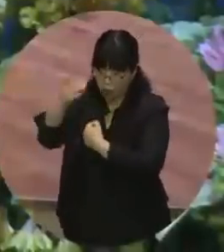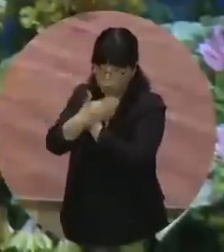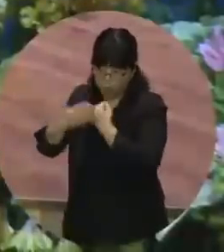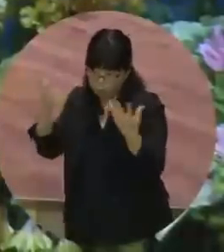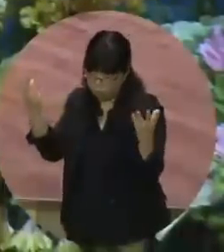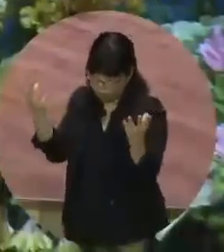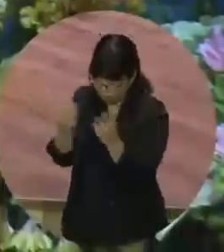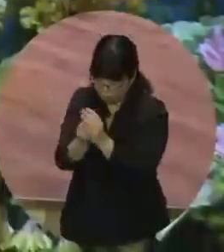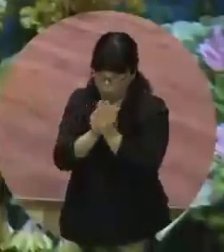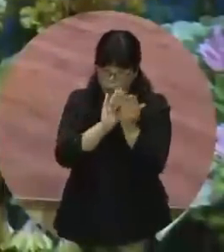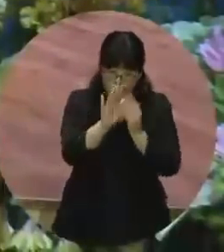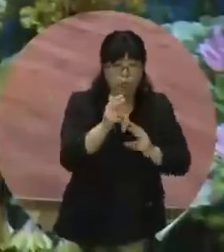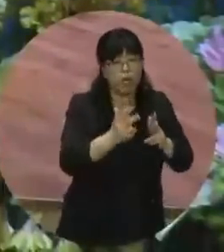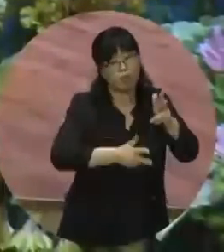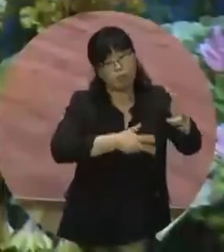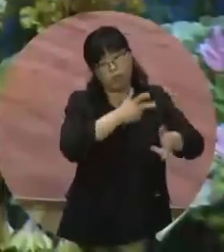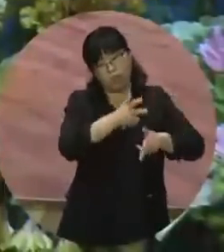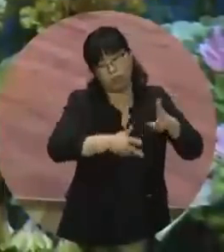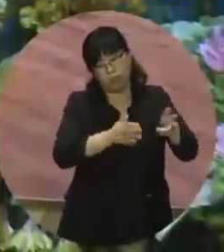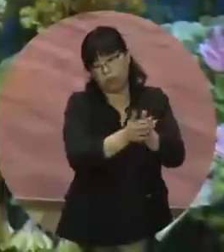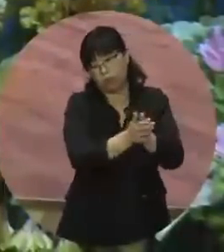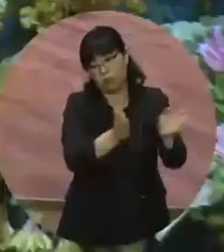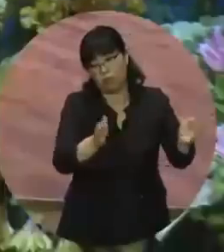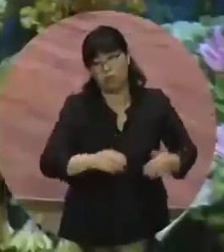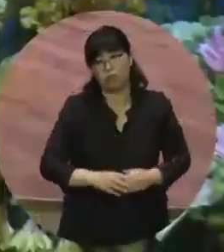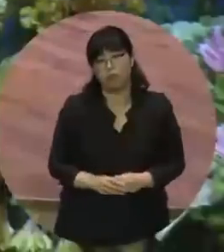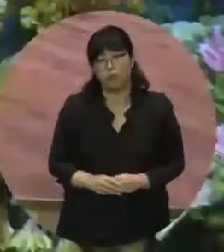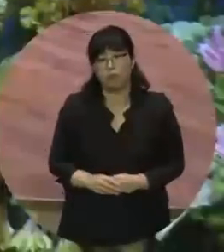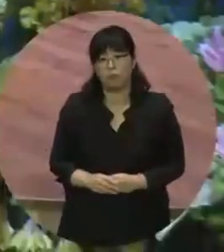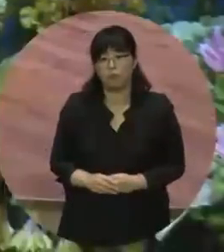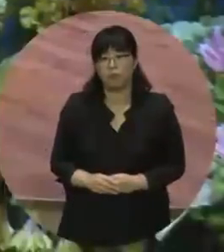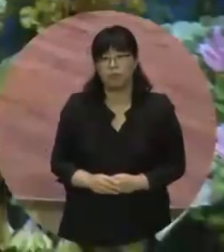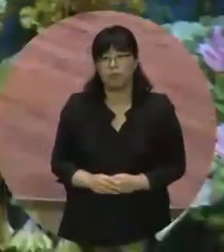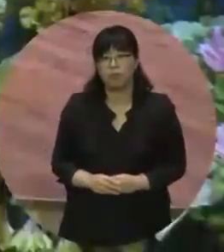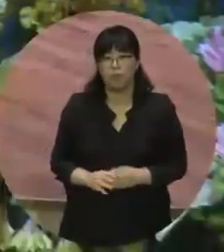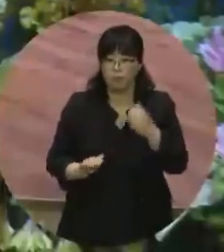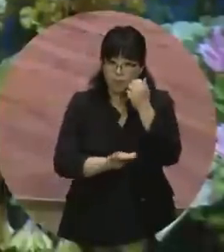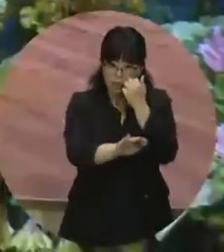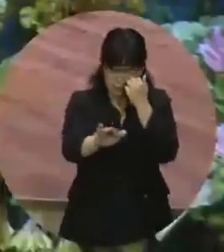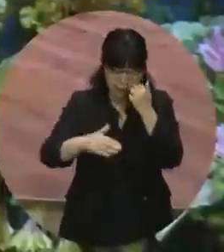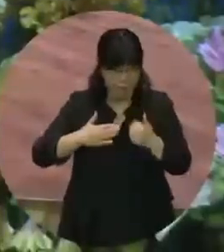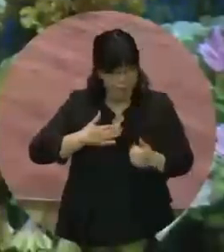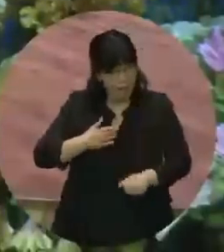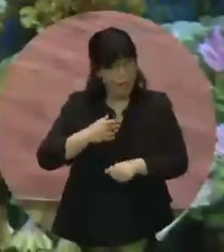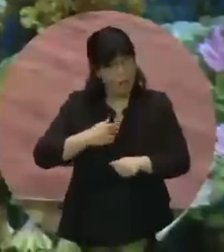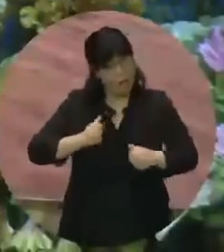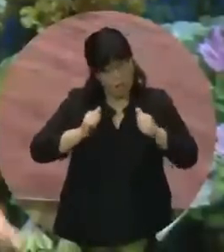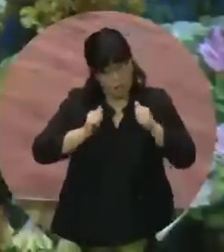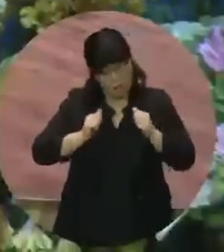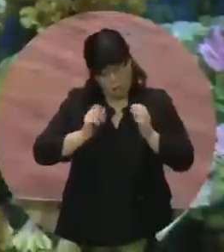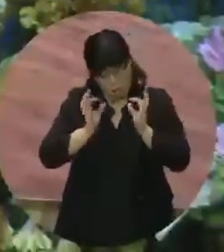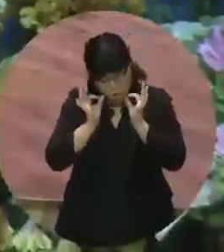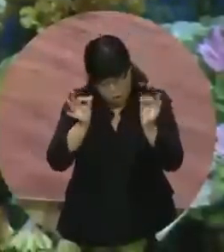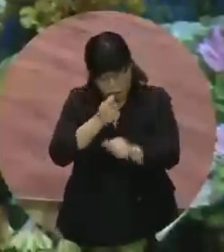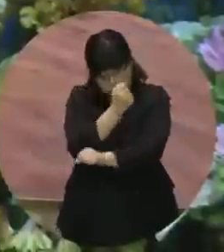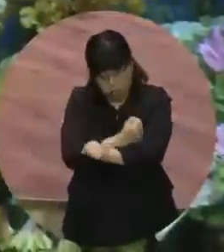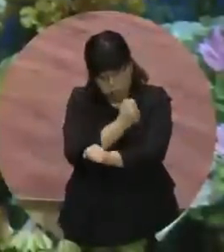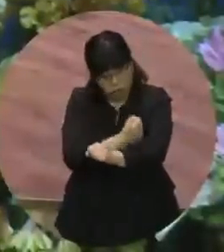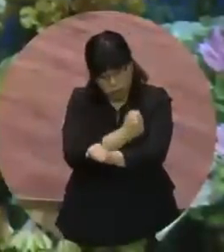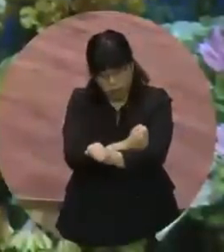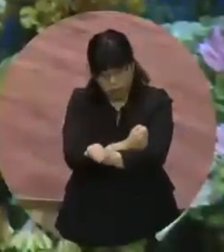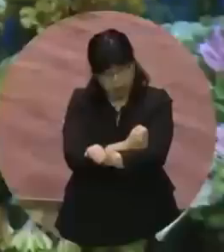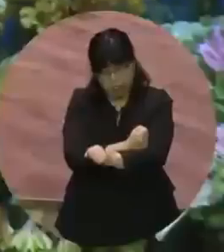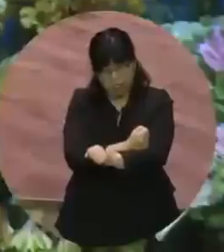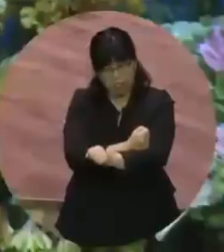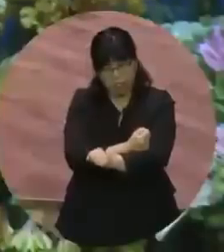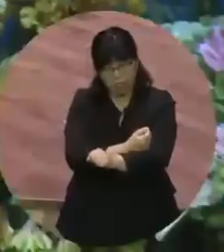주옵소서. 무능하게 꿀을 꿀어야 돼. 하나님 물을 꿀는 게 하나님 보실 때 항복한 거거든. 하나님